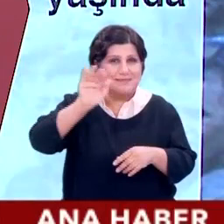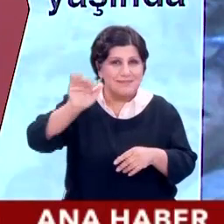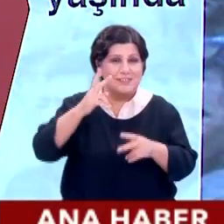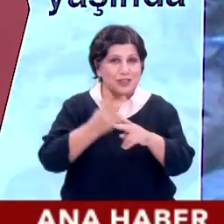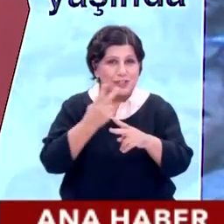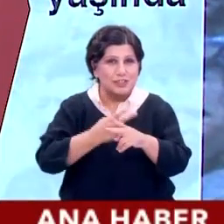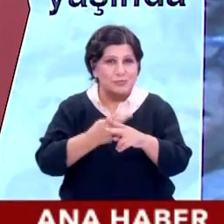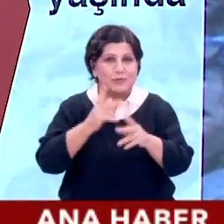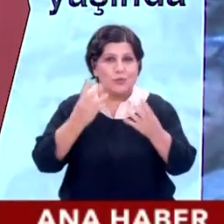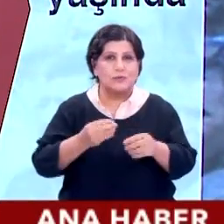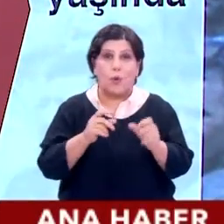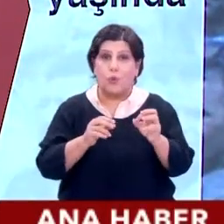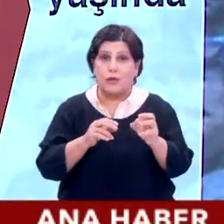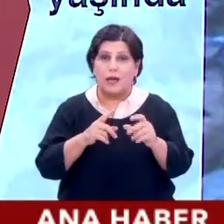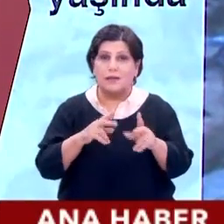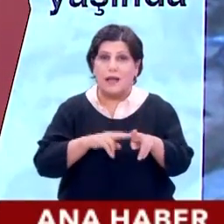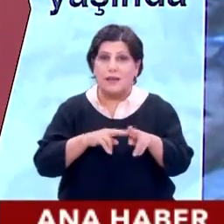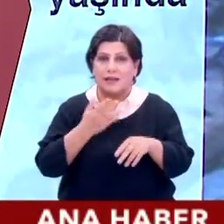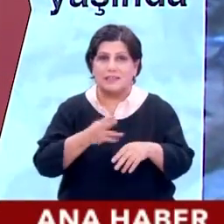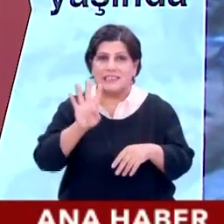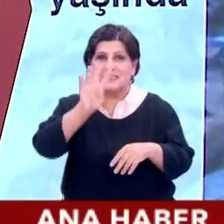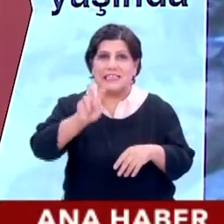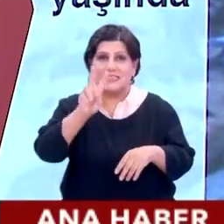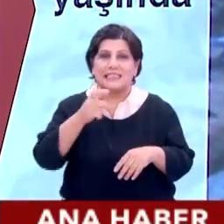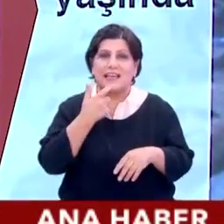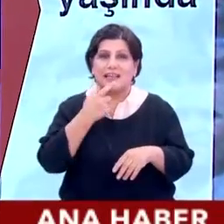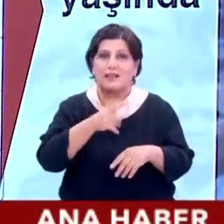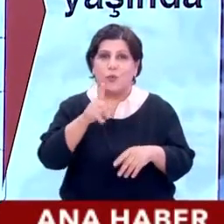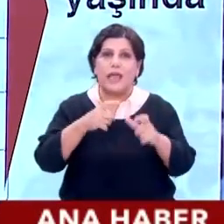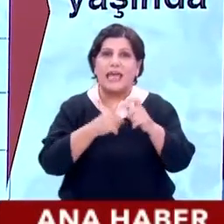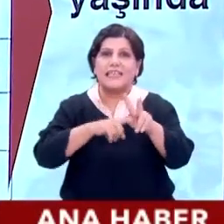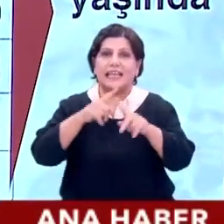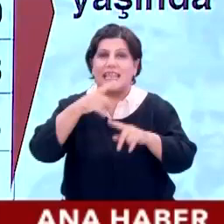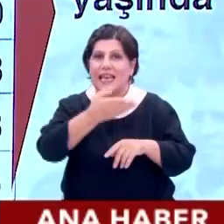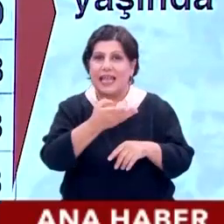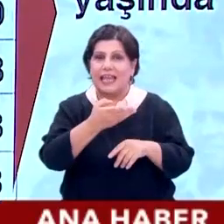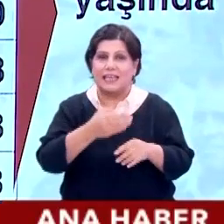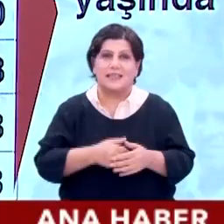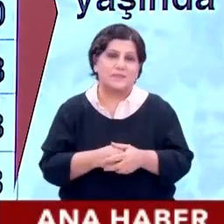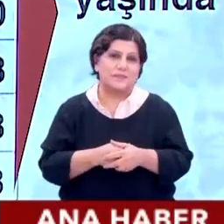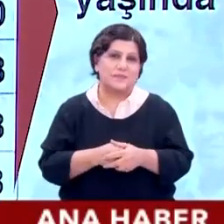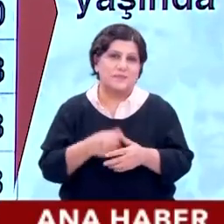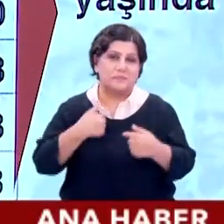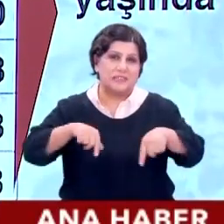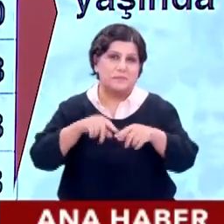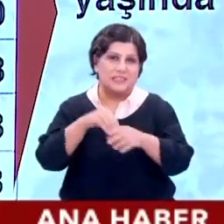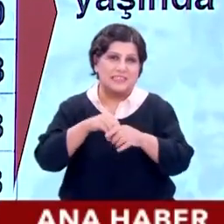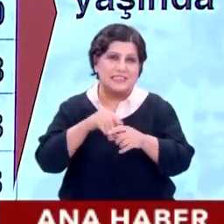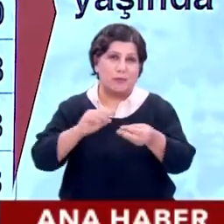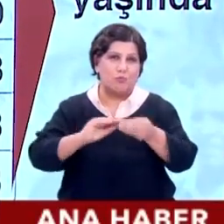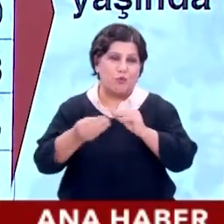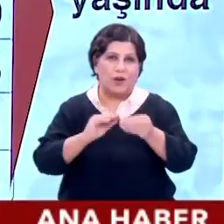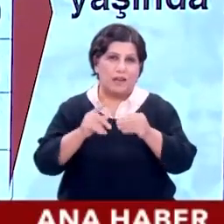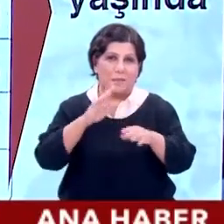Oktay Kaynarca 48 yaşında O da eyt'li kader başımız bizim için şu